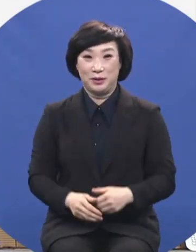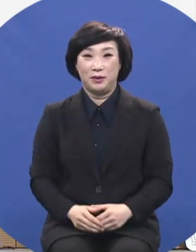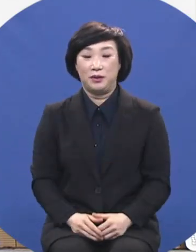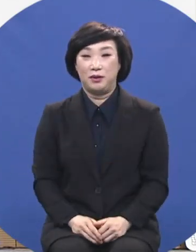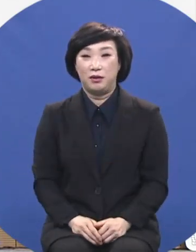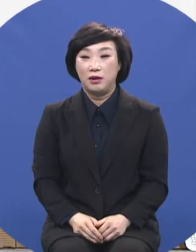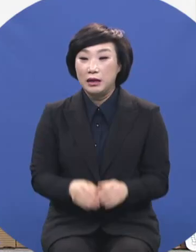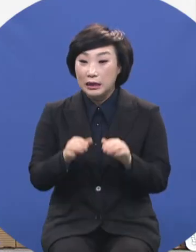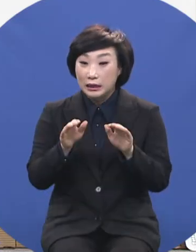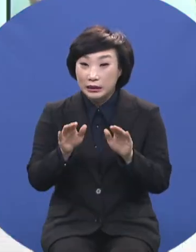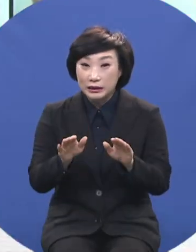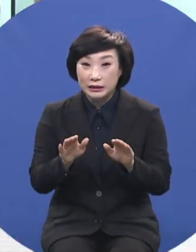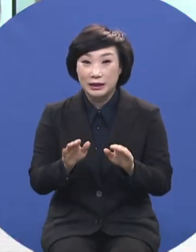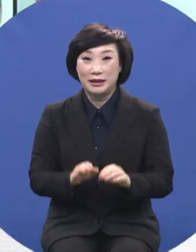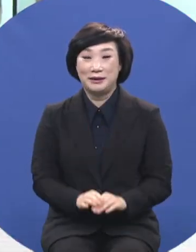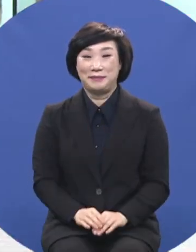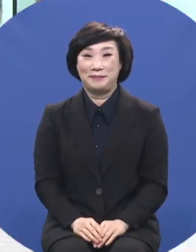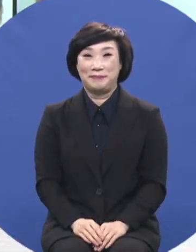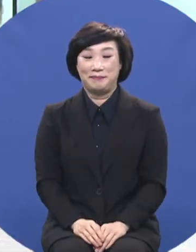그런데